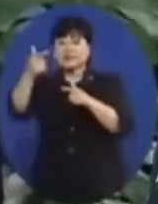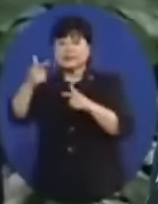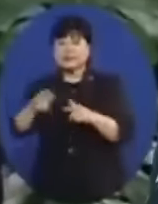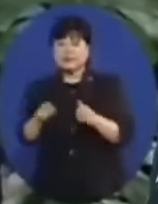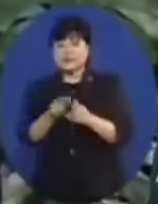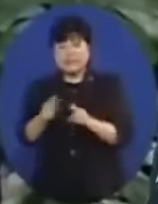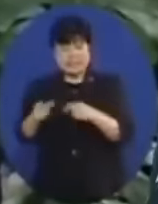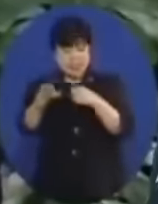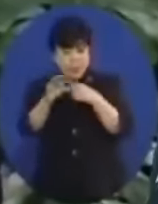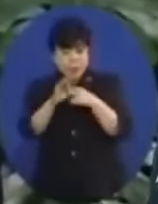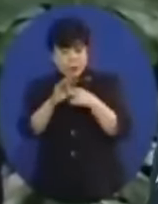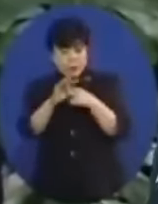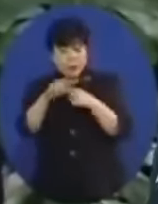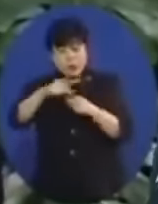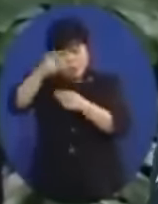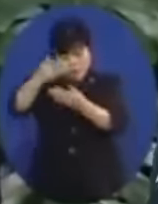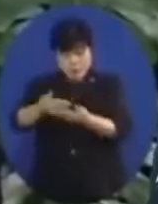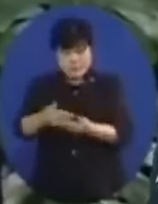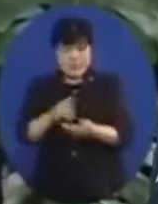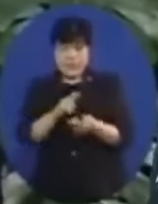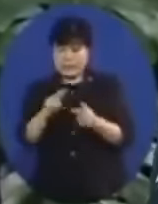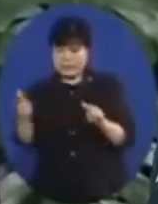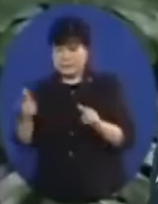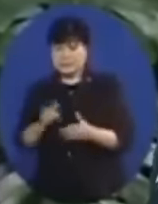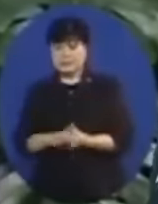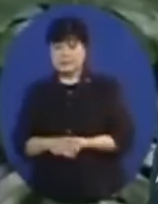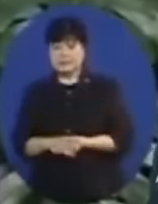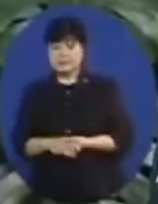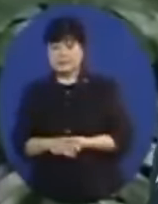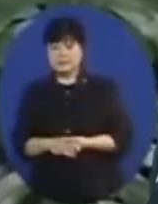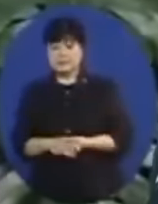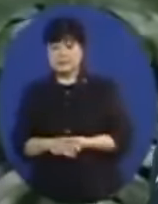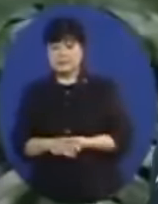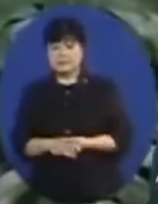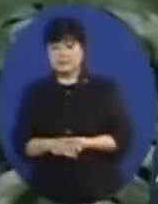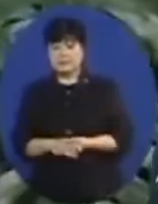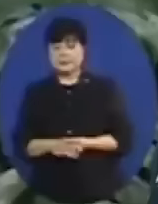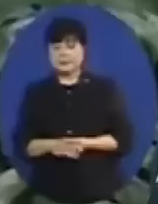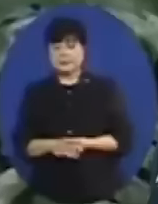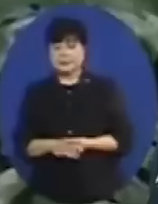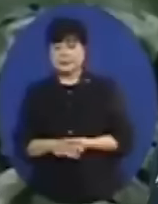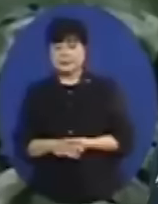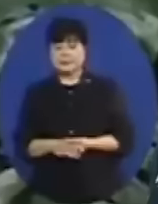안 믿으면 구원을 안 받은 것입니다.